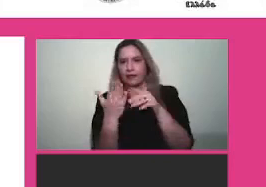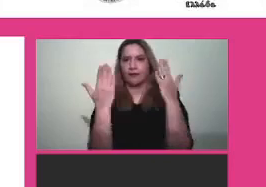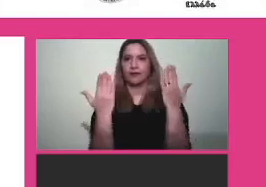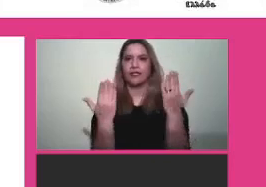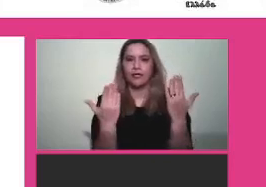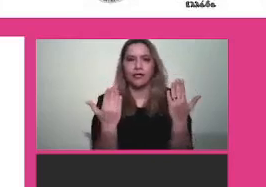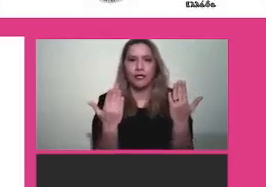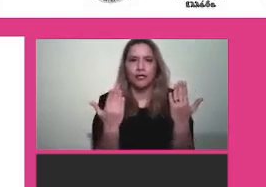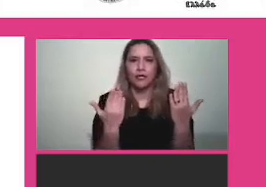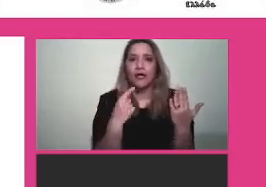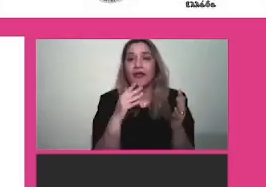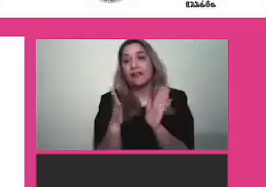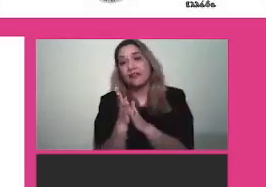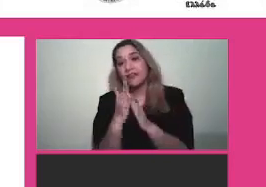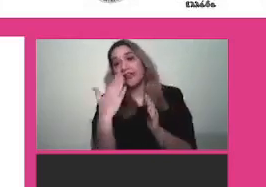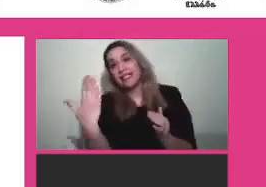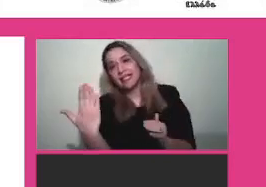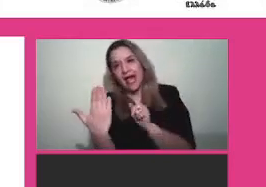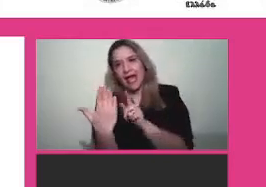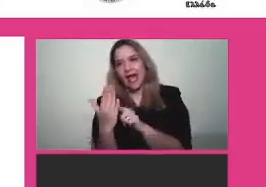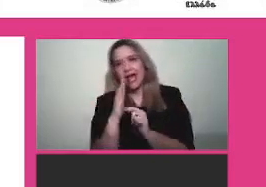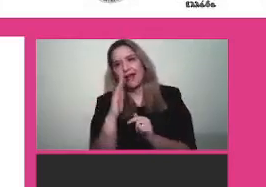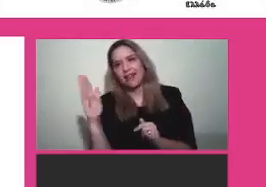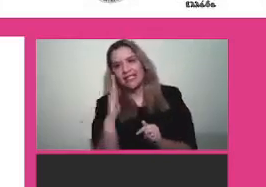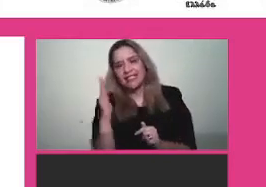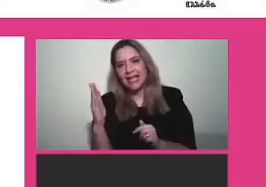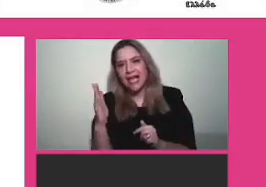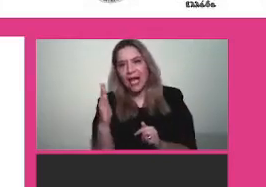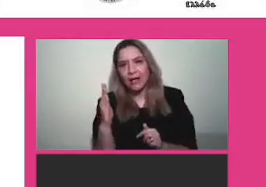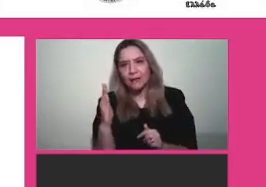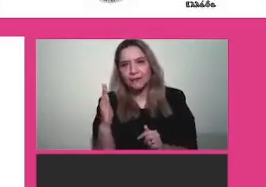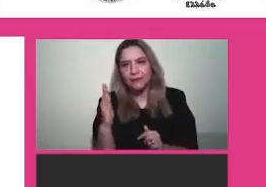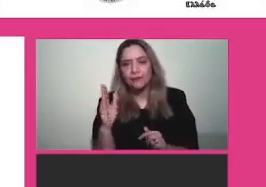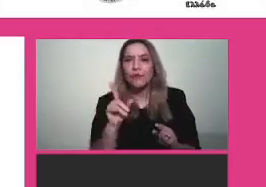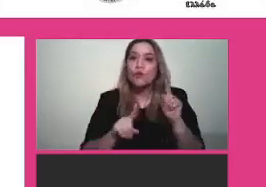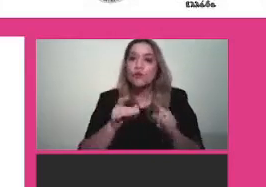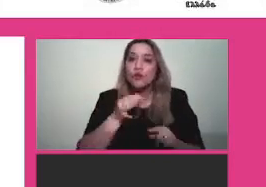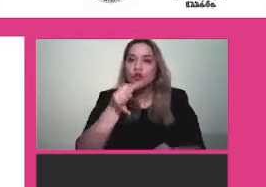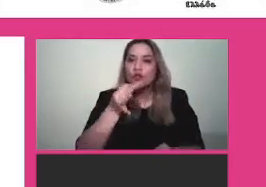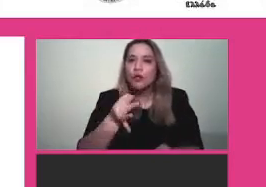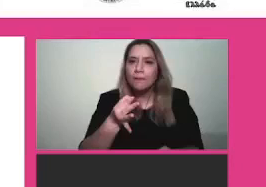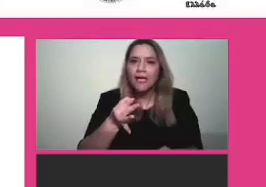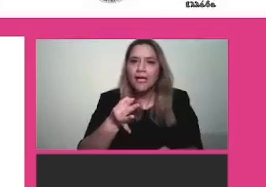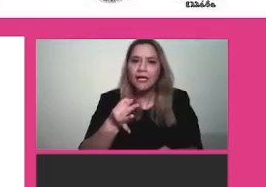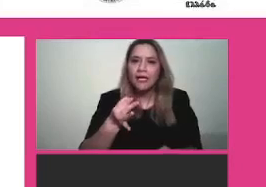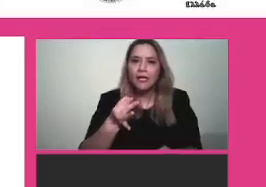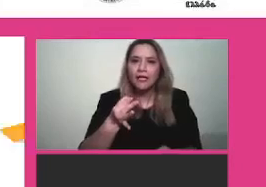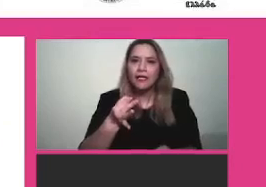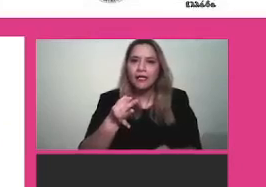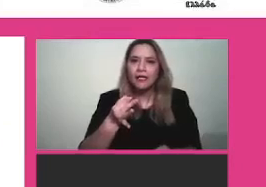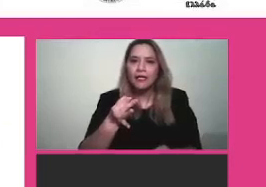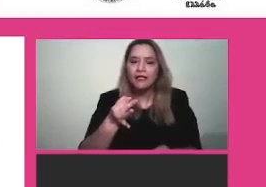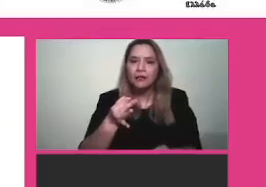Εγώ λέω δεξιά. Ω, δεξιά. Ποιος το είπε αυτό, ο Γιώργος?